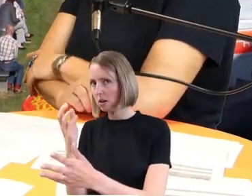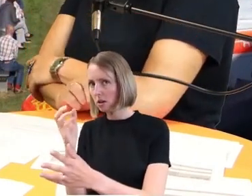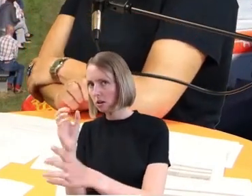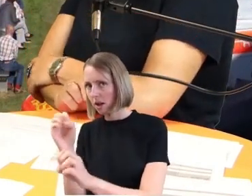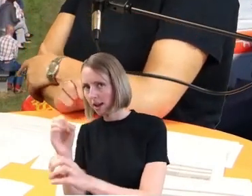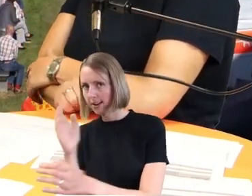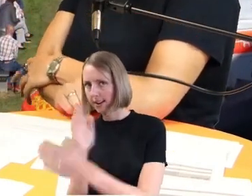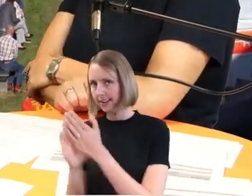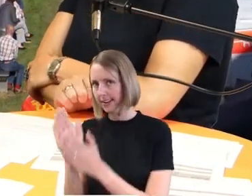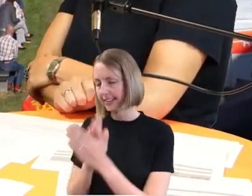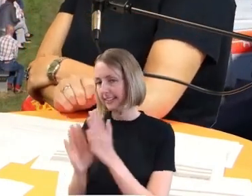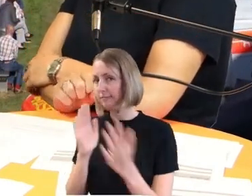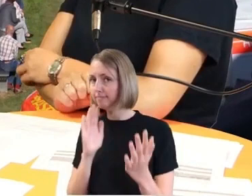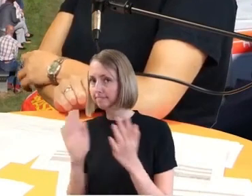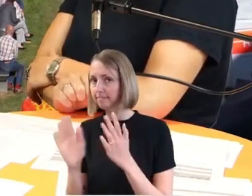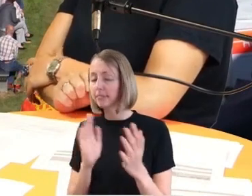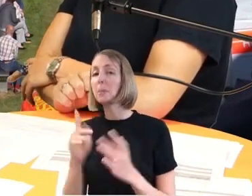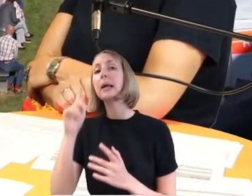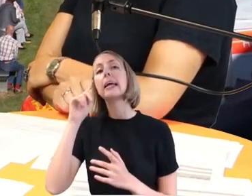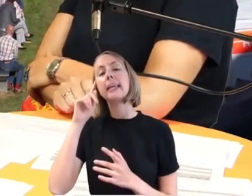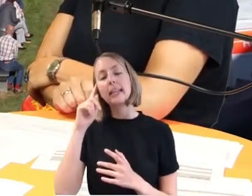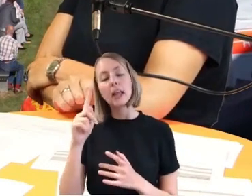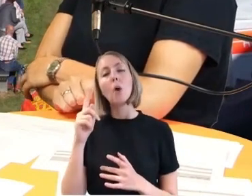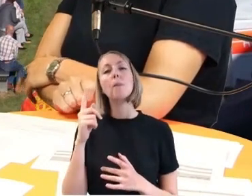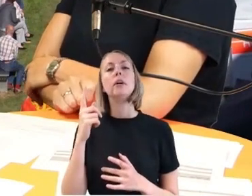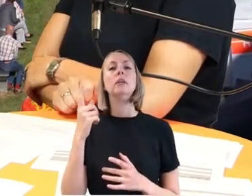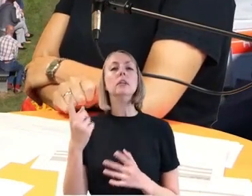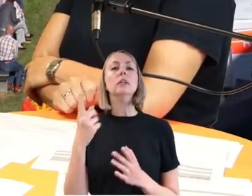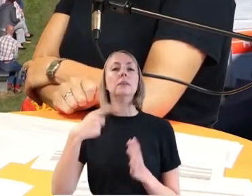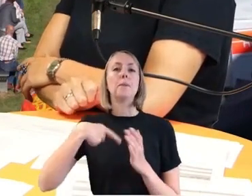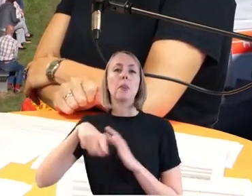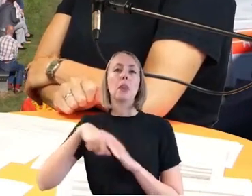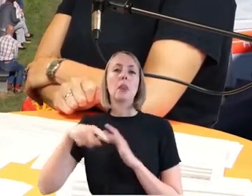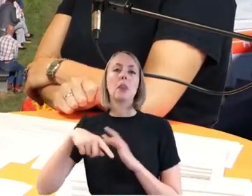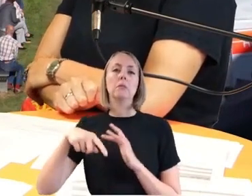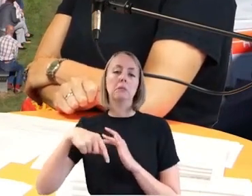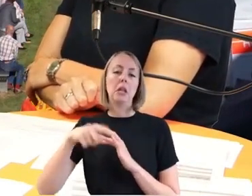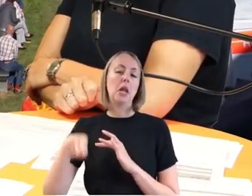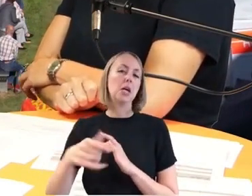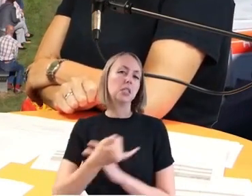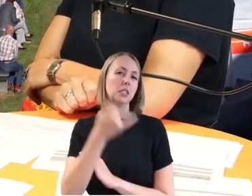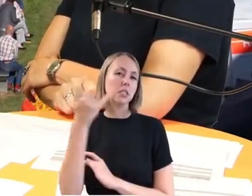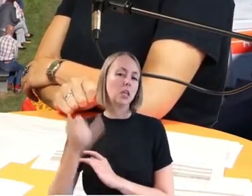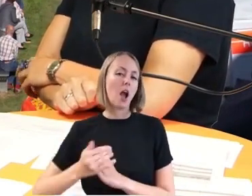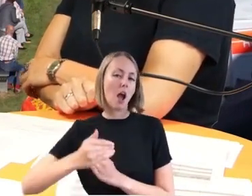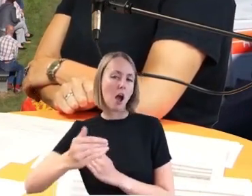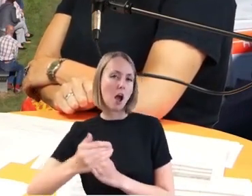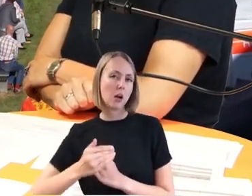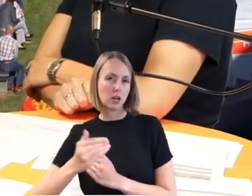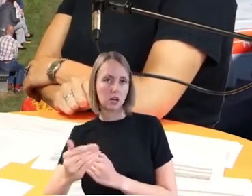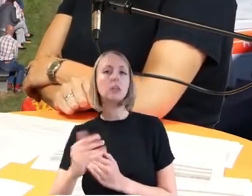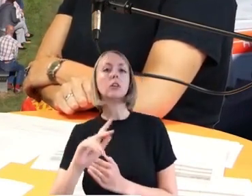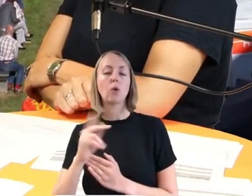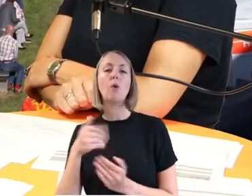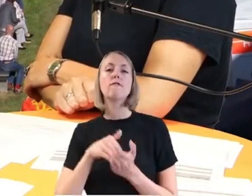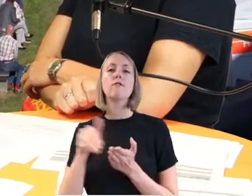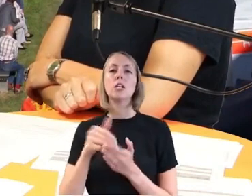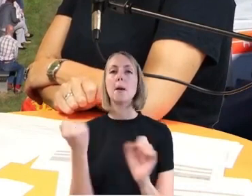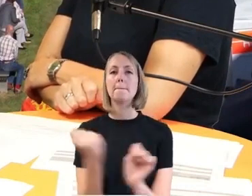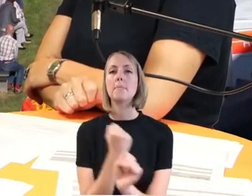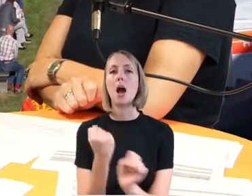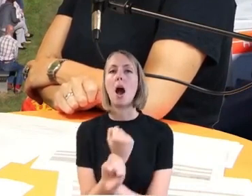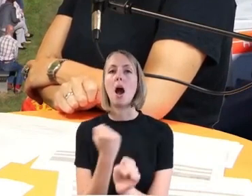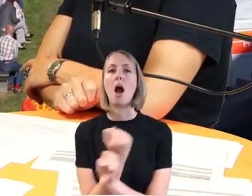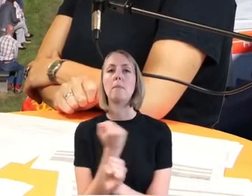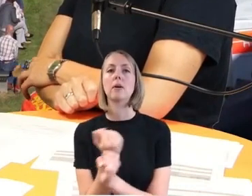dem Bereich in den nächsten Jahren auch noch daran gearbeitet wird, wie man die Dringlichkeit